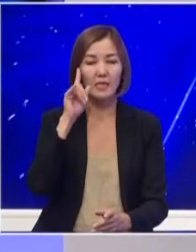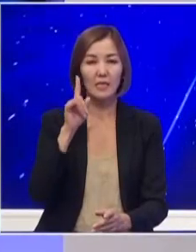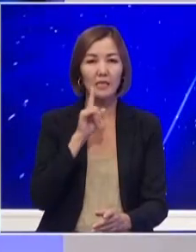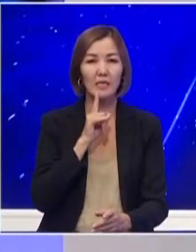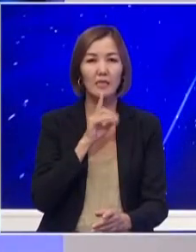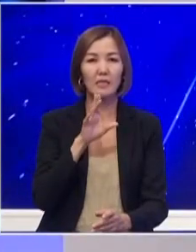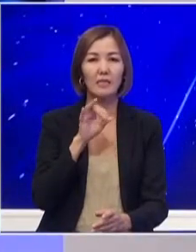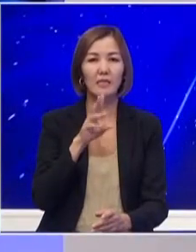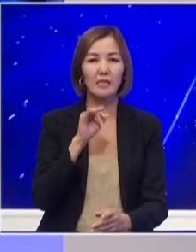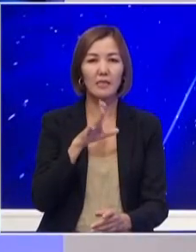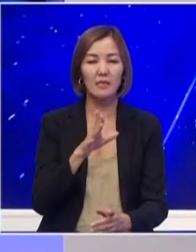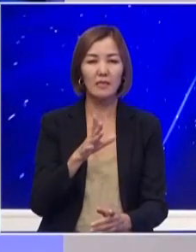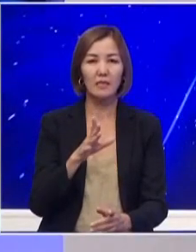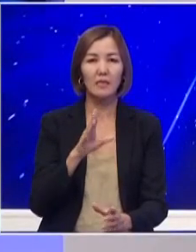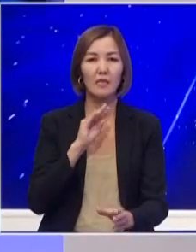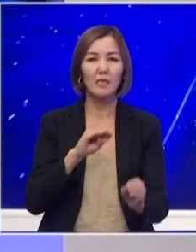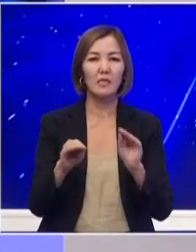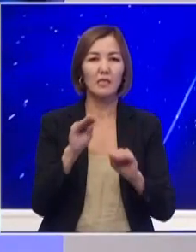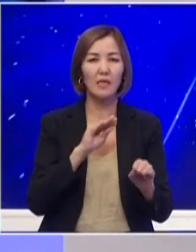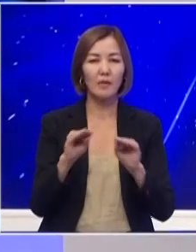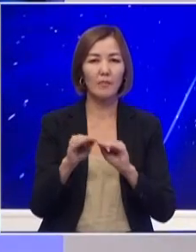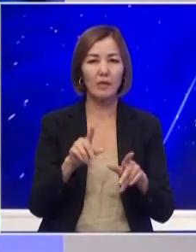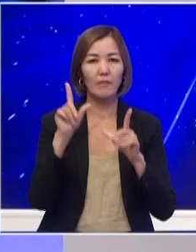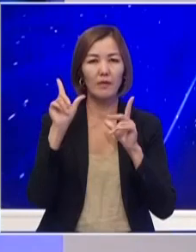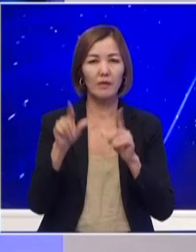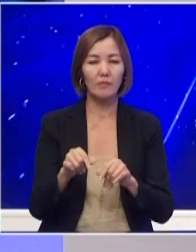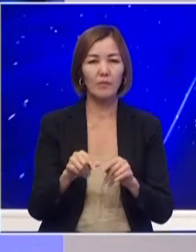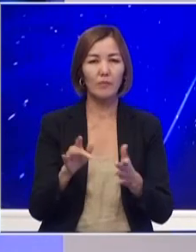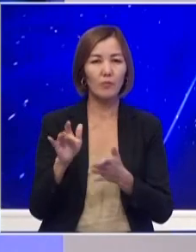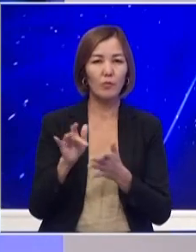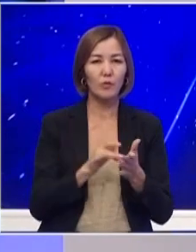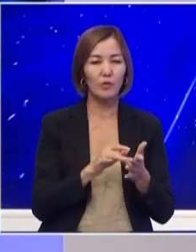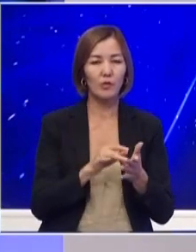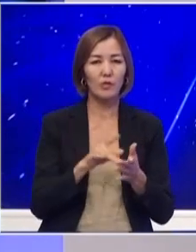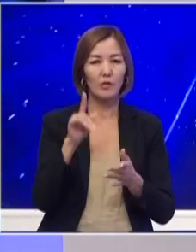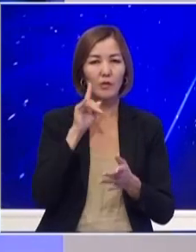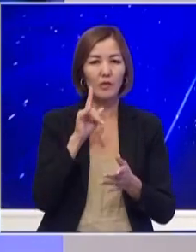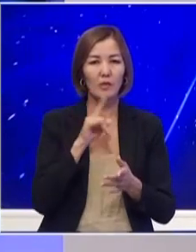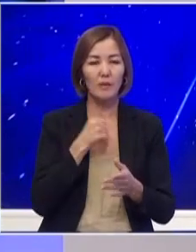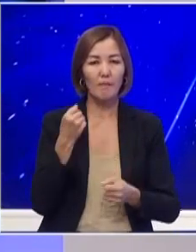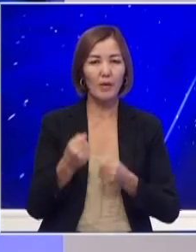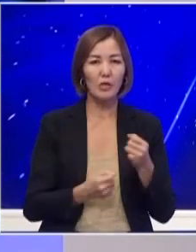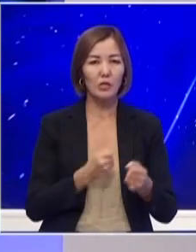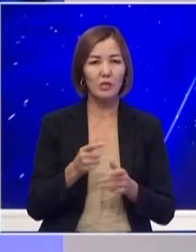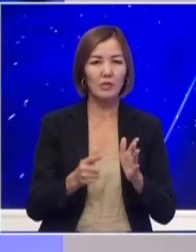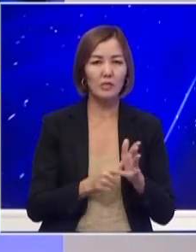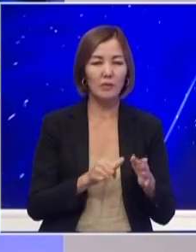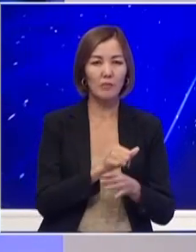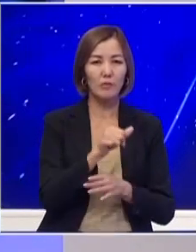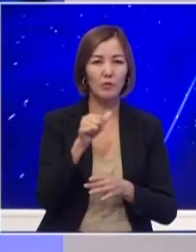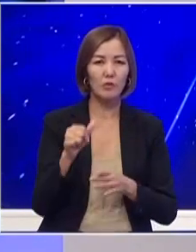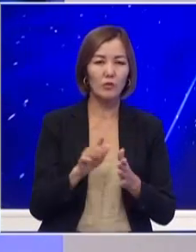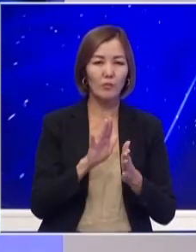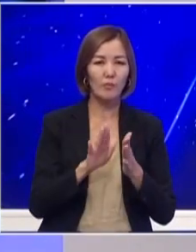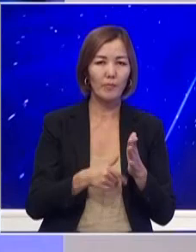Казахстанец Владимир Селевич собрал солнце мобиль и отправился на нем путешествовать по стране. Машина выдерживает 7 часов без